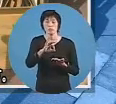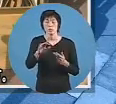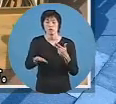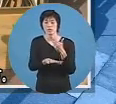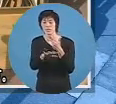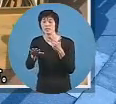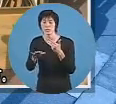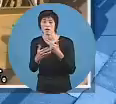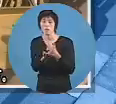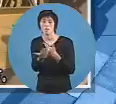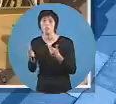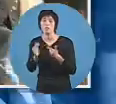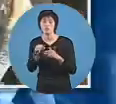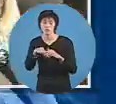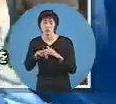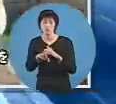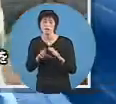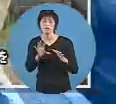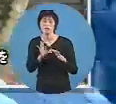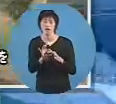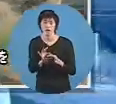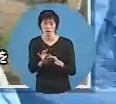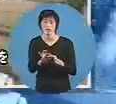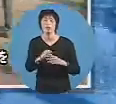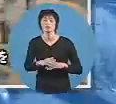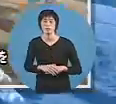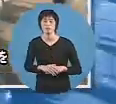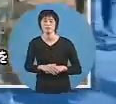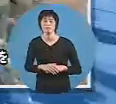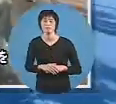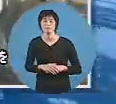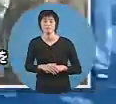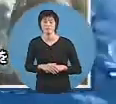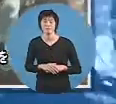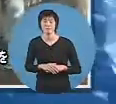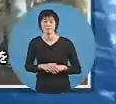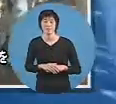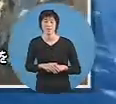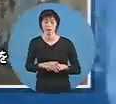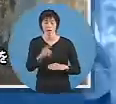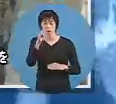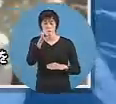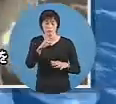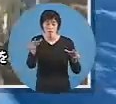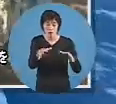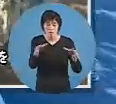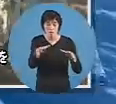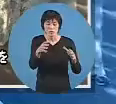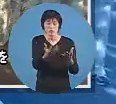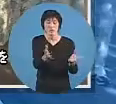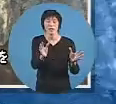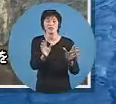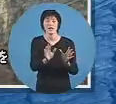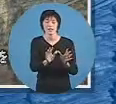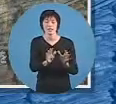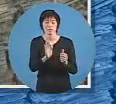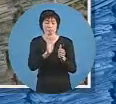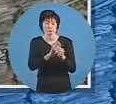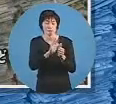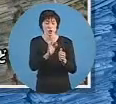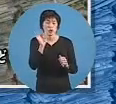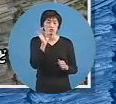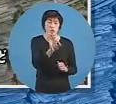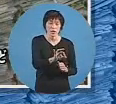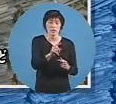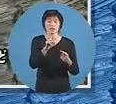ながります。三田市では資源ゴミの集団回収運動を実施する団体に対して、奨励金